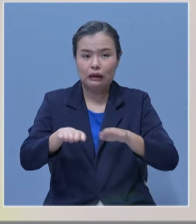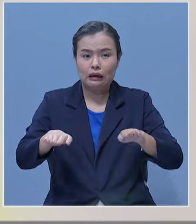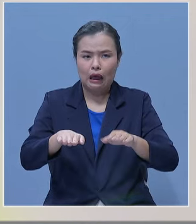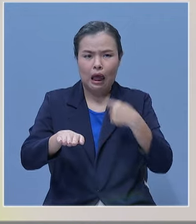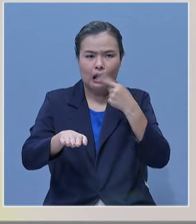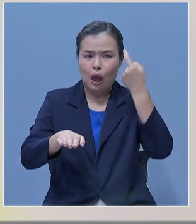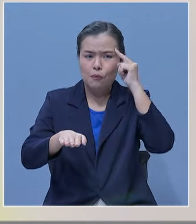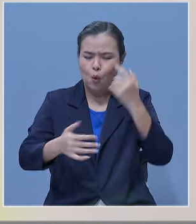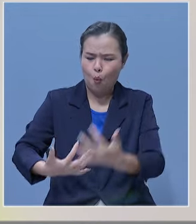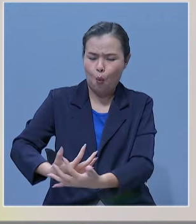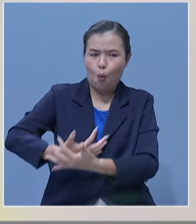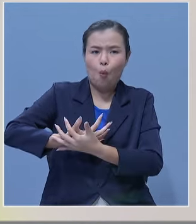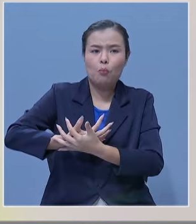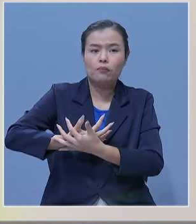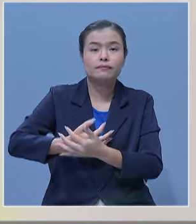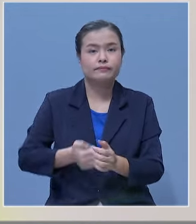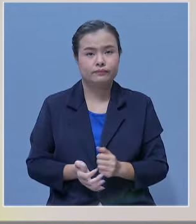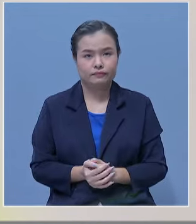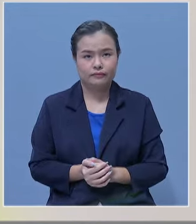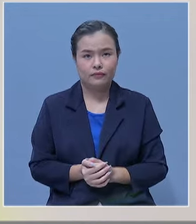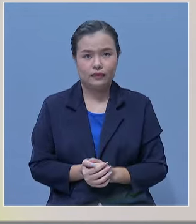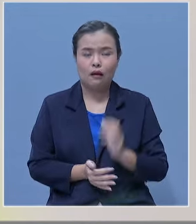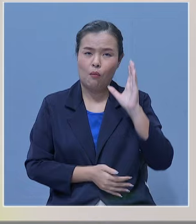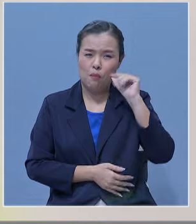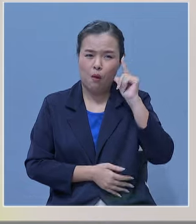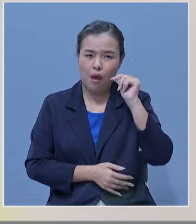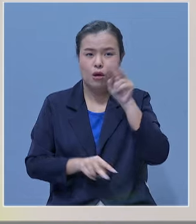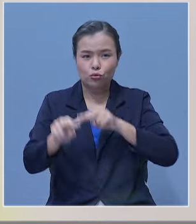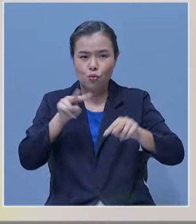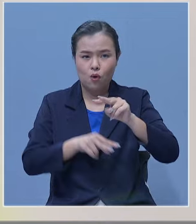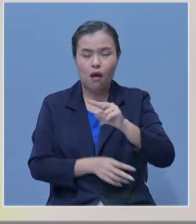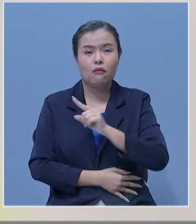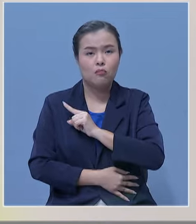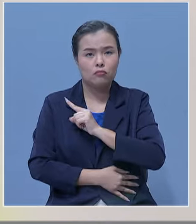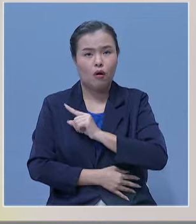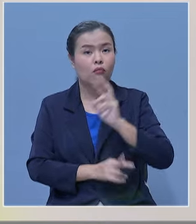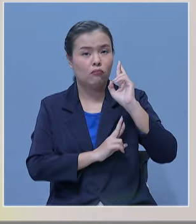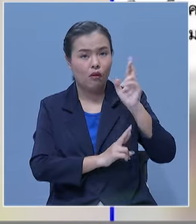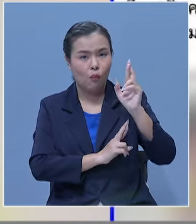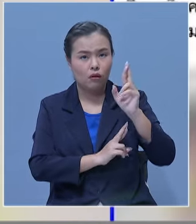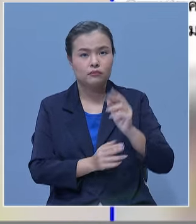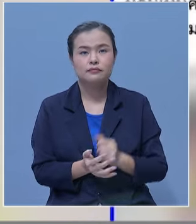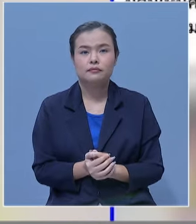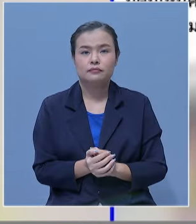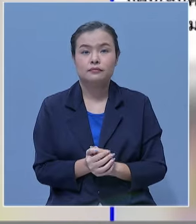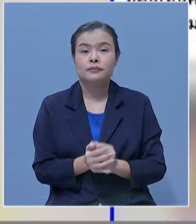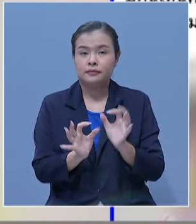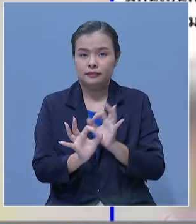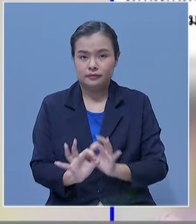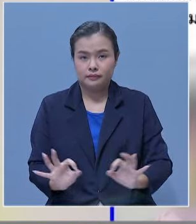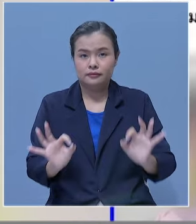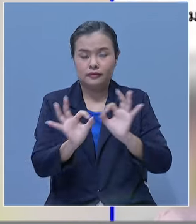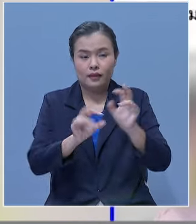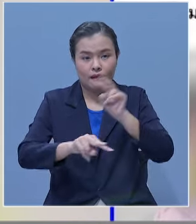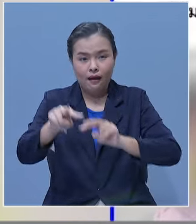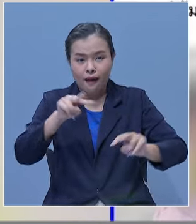ครไม่รู้มาอุ้มไปแบบนี้นะฮะเพราะฉะนั้นผู้ปกครองเนี่ยก็ต้องเพิ่มความระมัดระวังมากกว่านี้แต่สิ่งสำคัญในการตาม